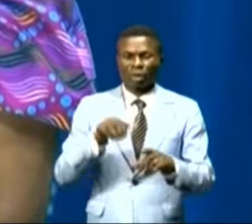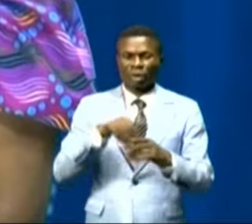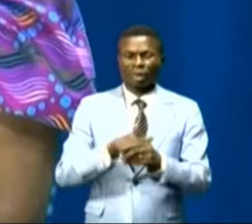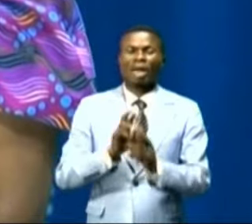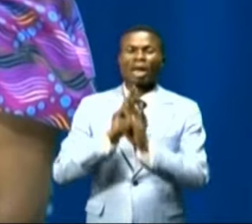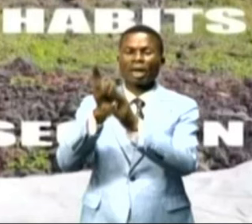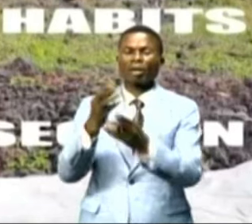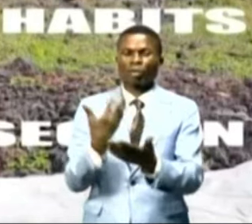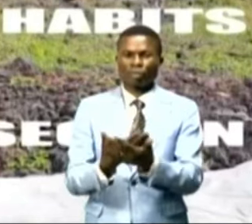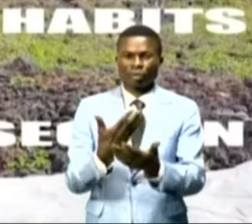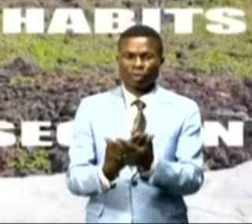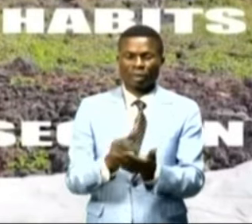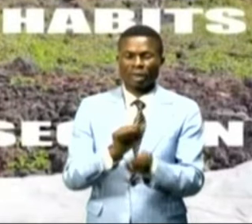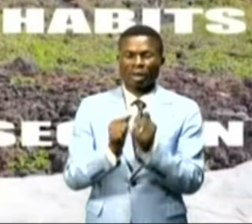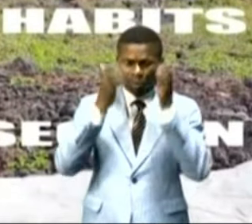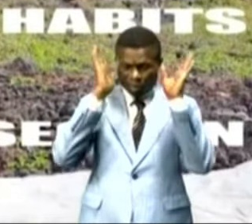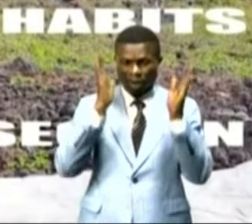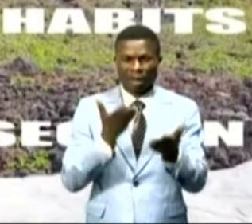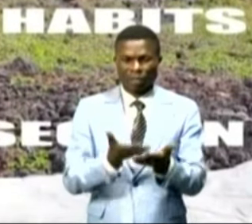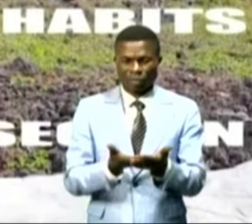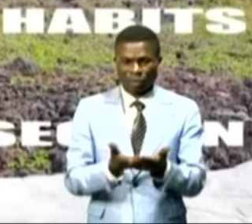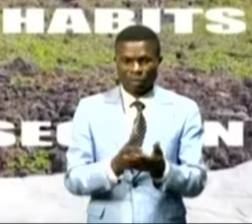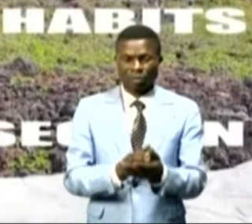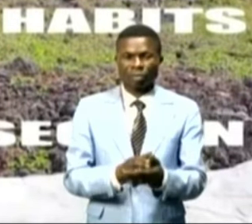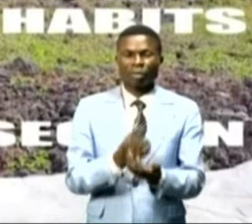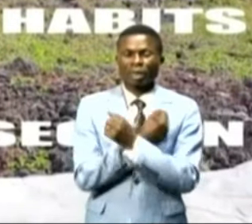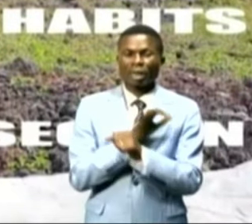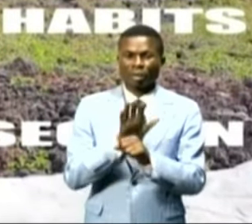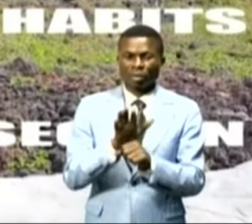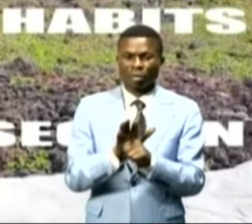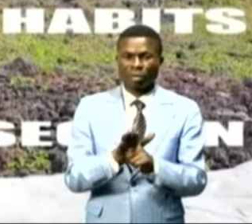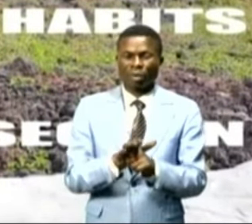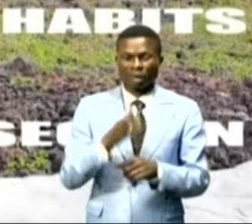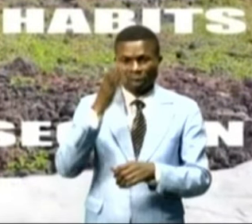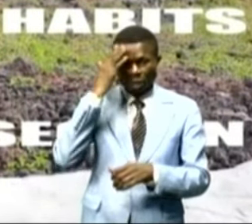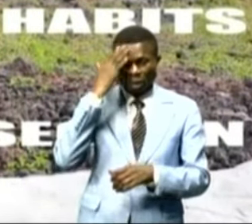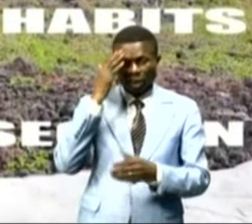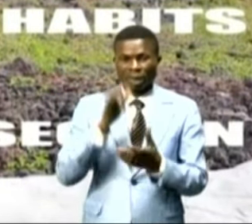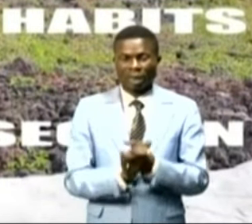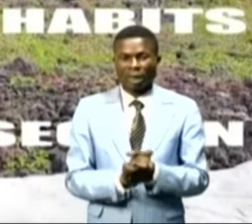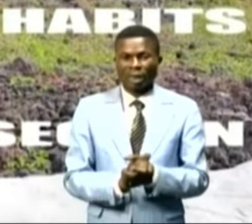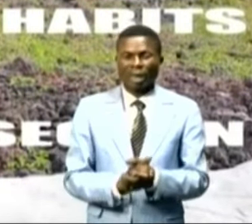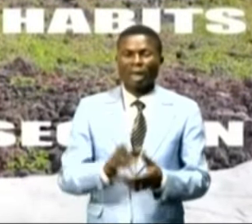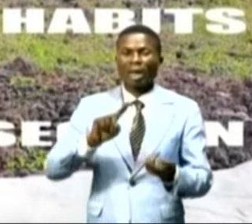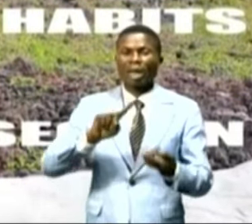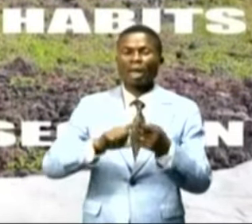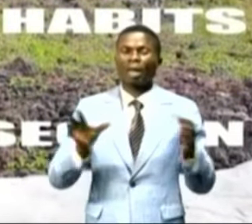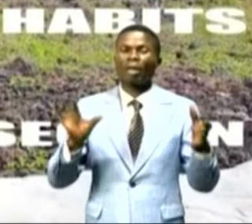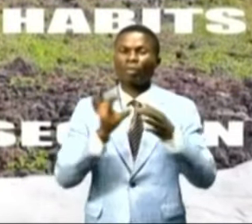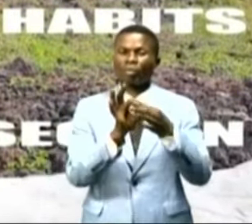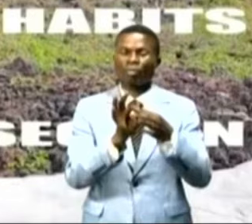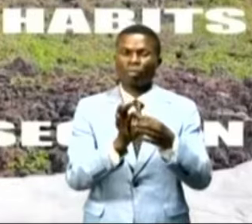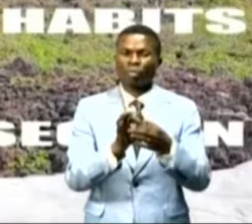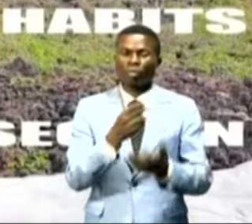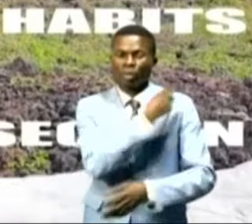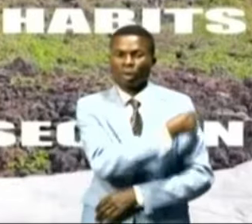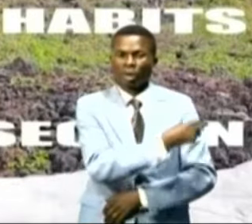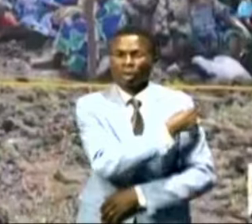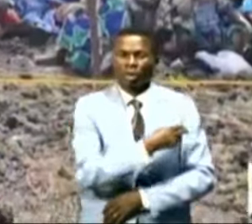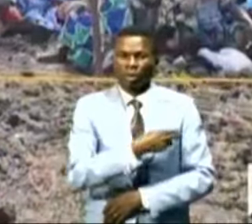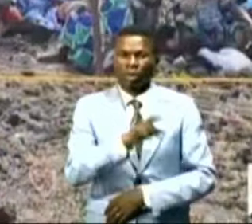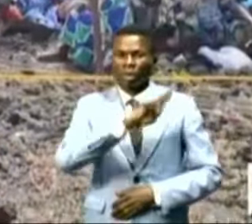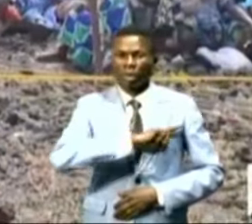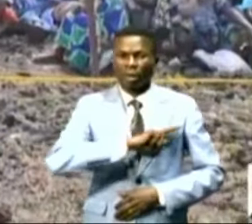aux urgences et aux catastrophes. Mm-hmm. Voilà. Mais beaucoup aimeraient aussi savoir, est-ce qu'il y a-t-il un lien entre Croix-Rouge